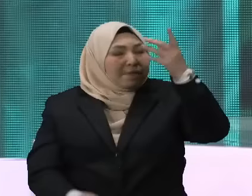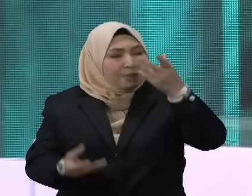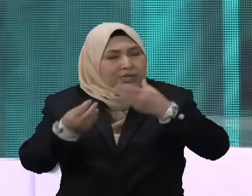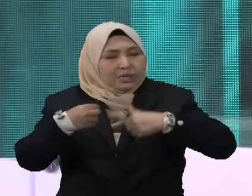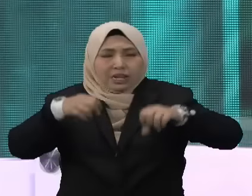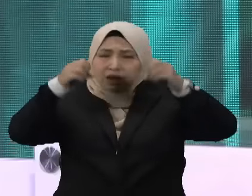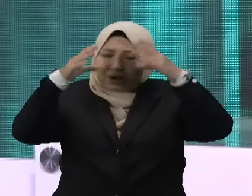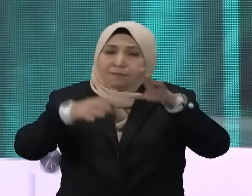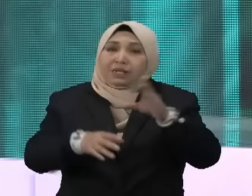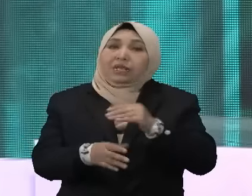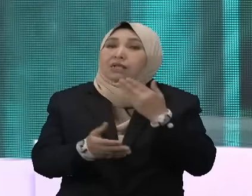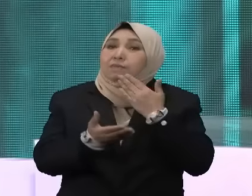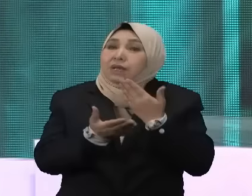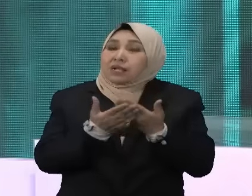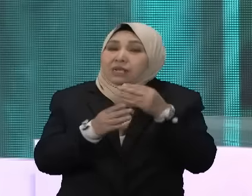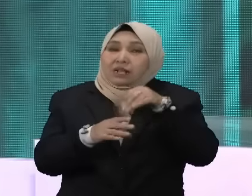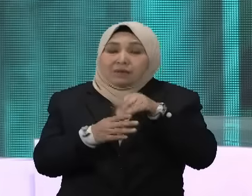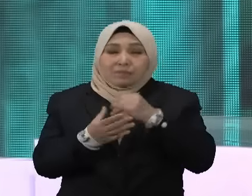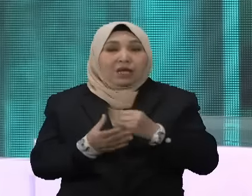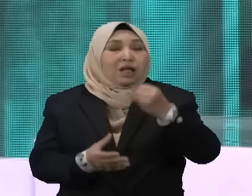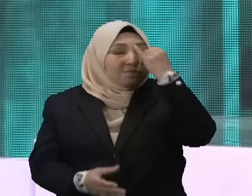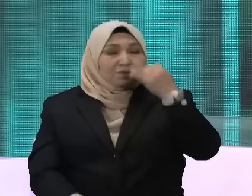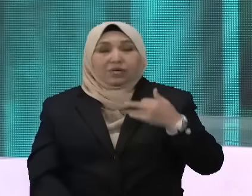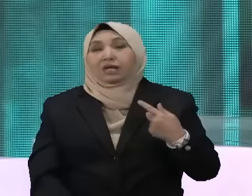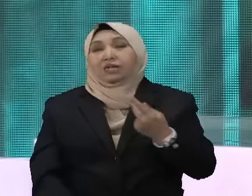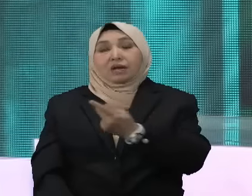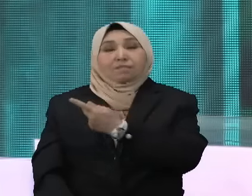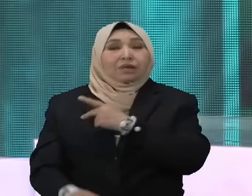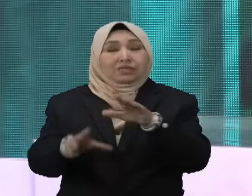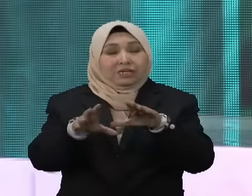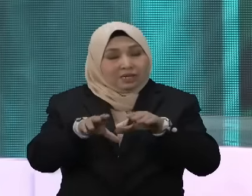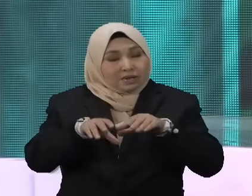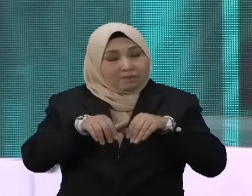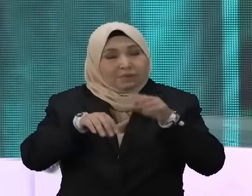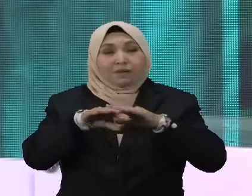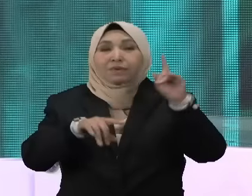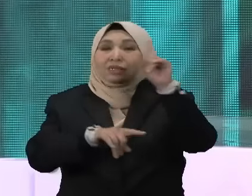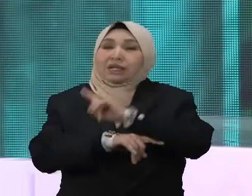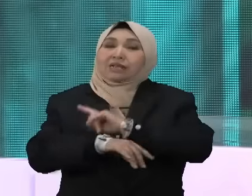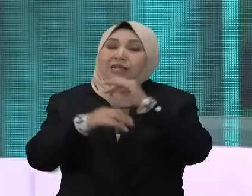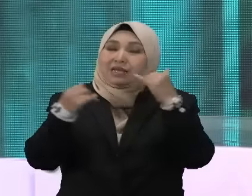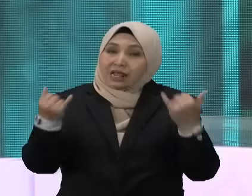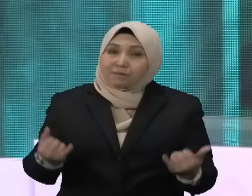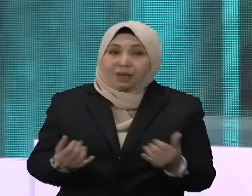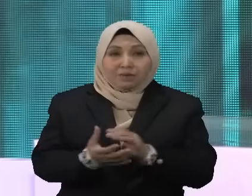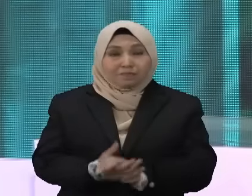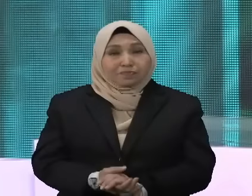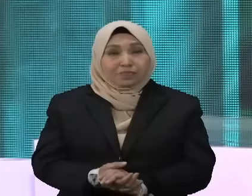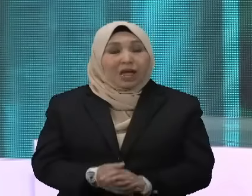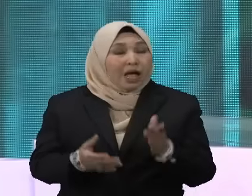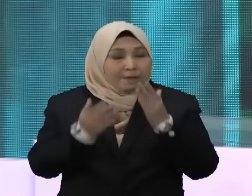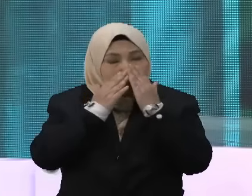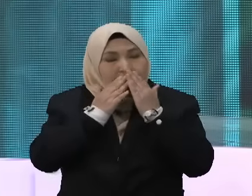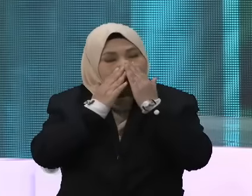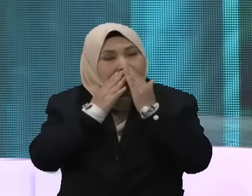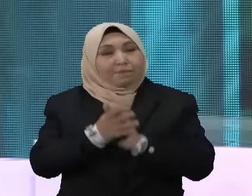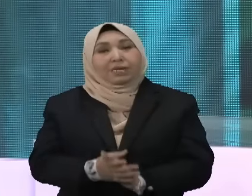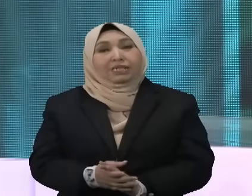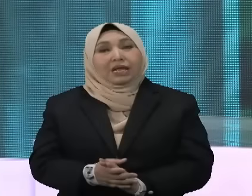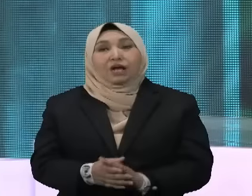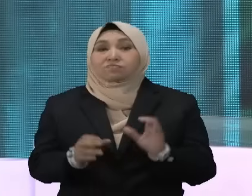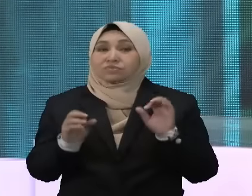Malana illa ma 'allamtana innaka antal alimul hakim rabbi zidni 'ilma amin ya rabbal alamin.